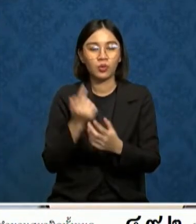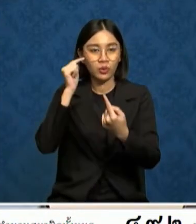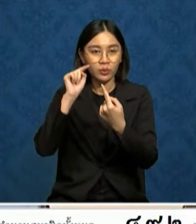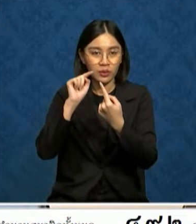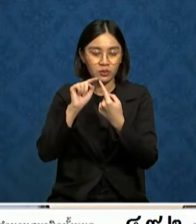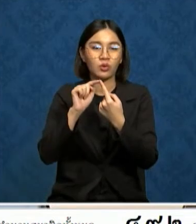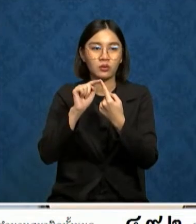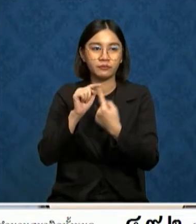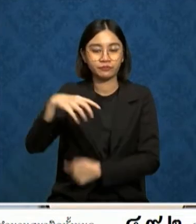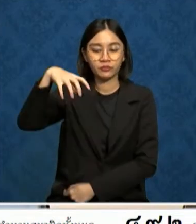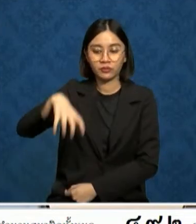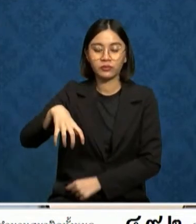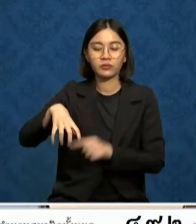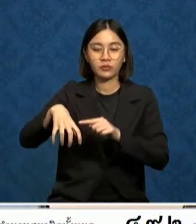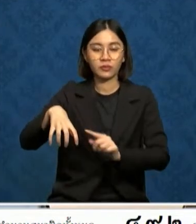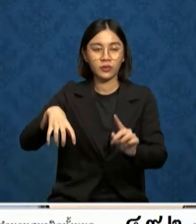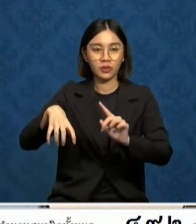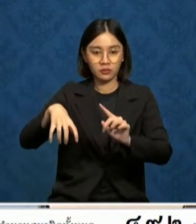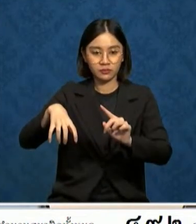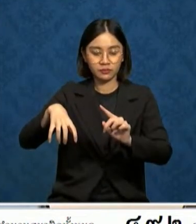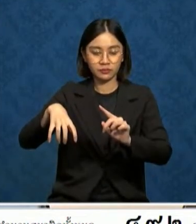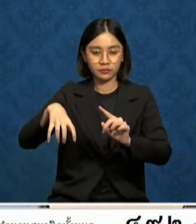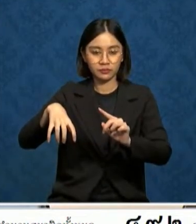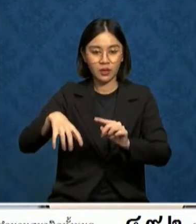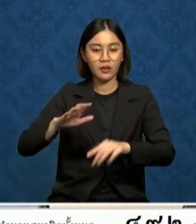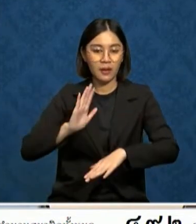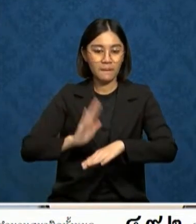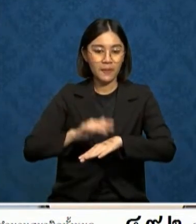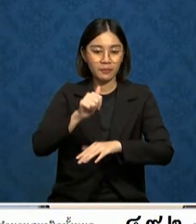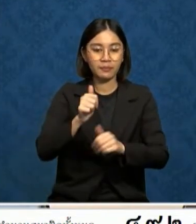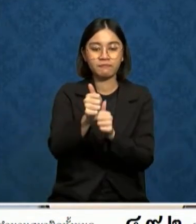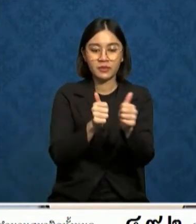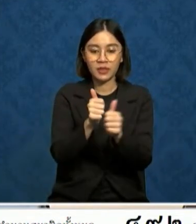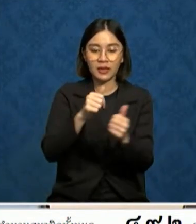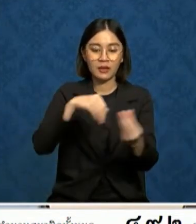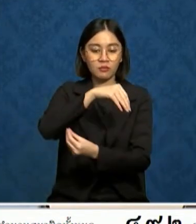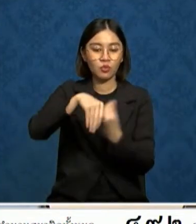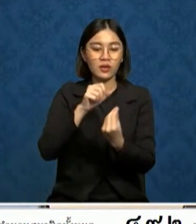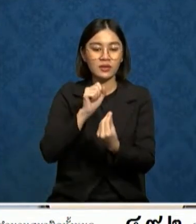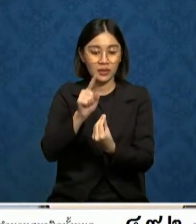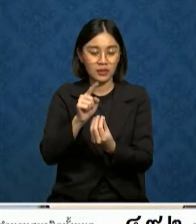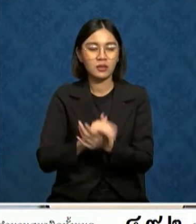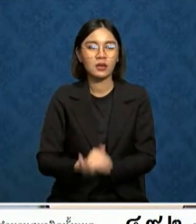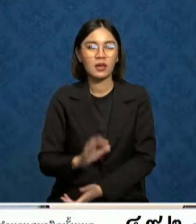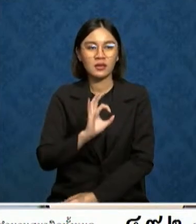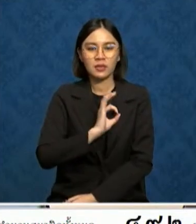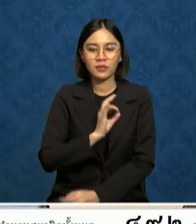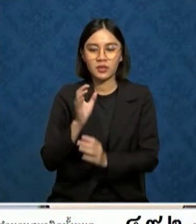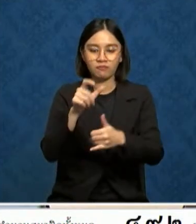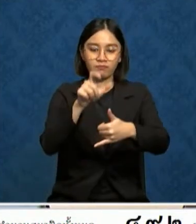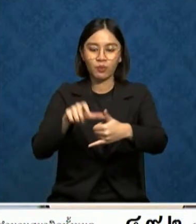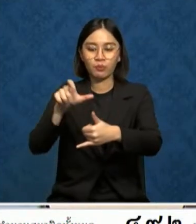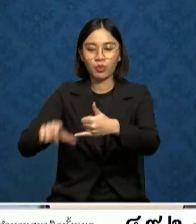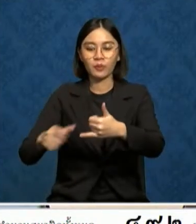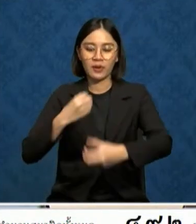กรนี้หรือรัฐวิสาหกิจแห่งนี้ก็คือความสามารถในการแข่งขันทางเศรษฐกิจซึ่งท่านสมาชิกหลายท่านก็ได้อภิปร